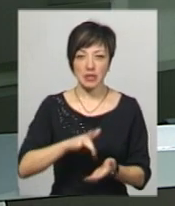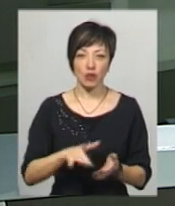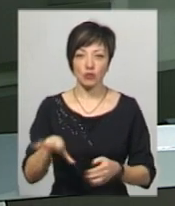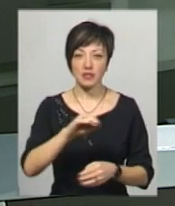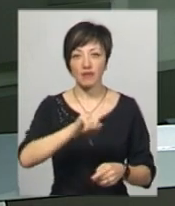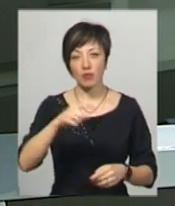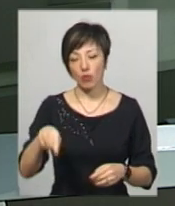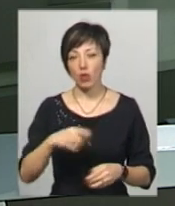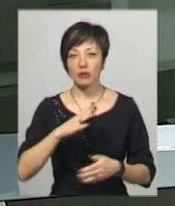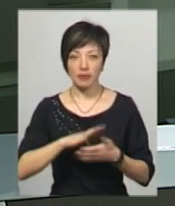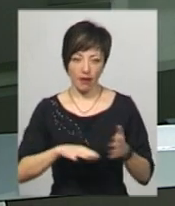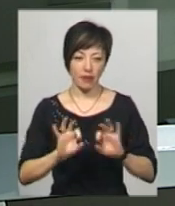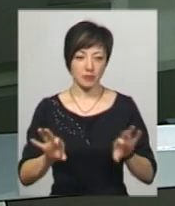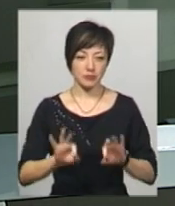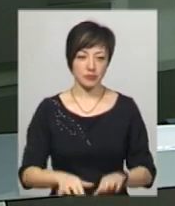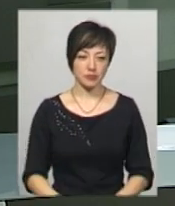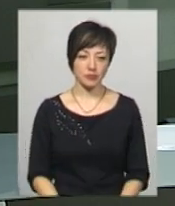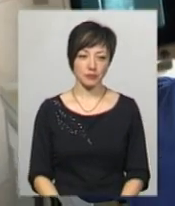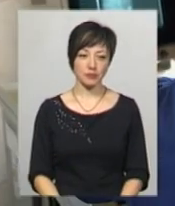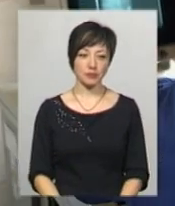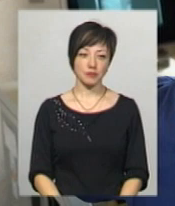вимог, дізнавалась наша знімальна група.